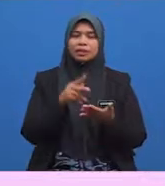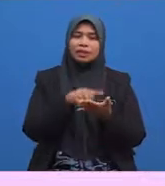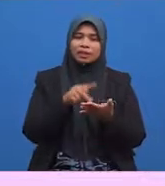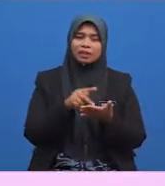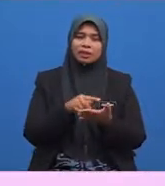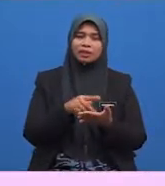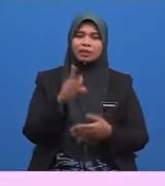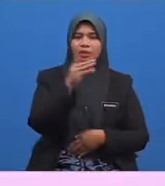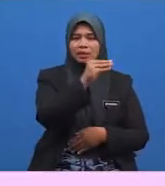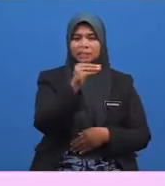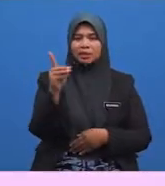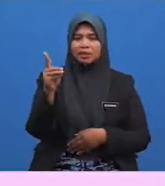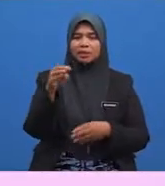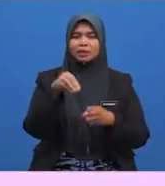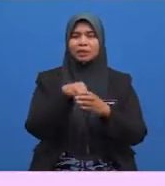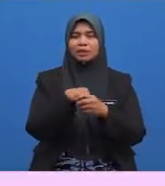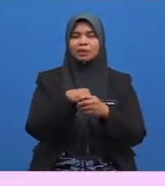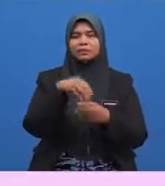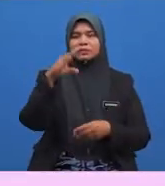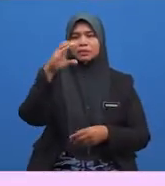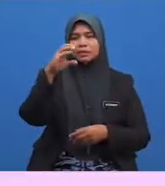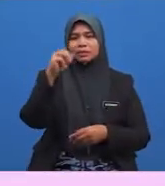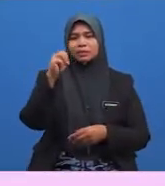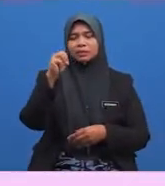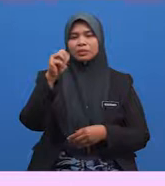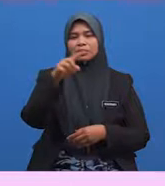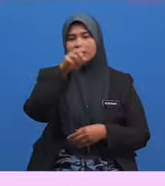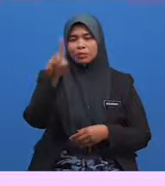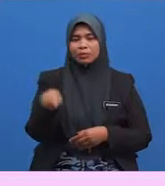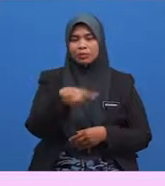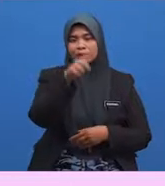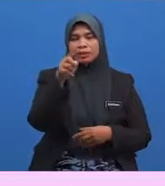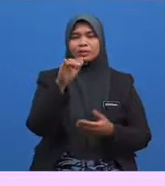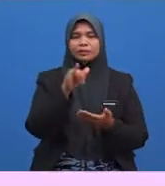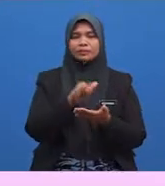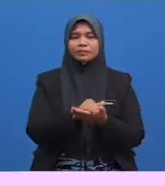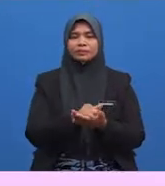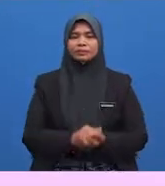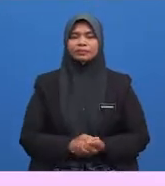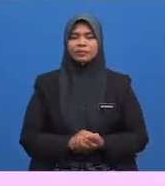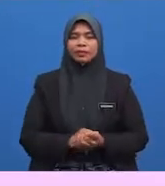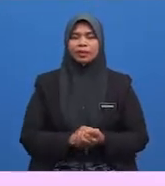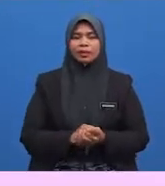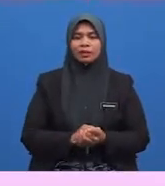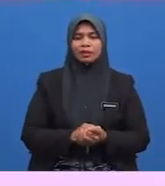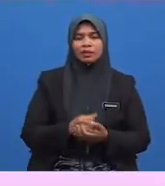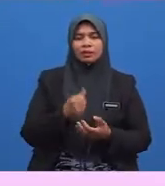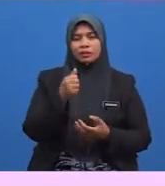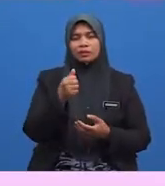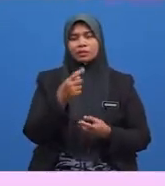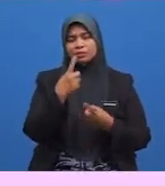Hitung diameter dalam sentimeter bulatan tersebut. anda disaran